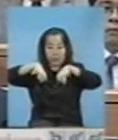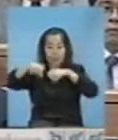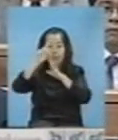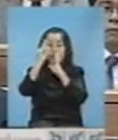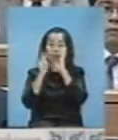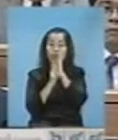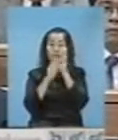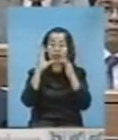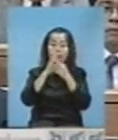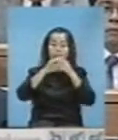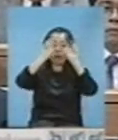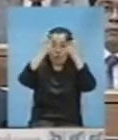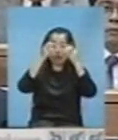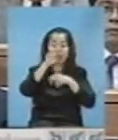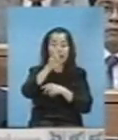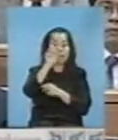มวดว่าด้วยรัฐสภา